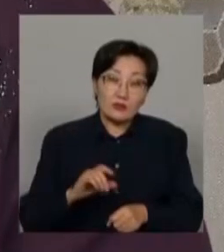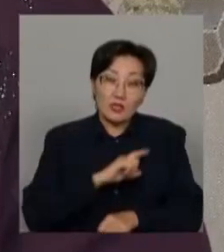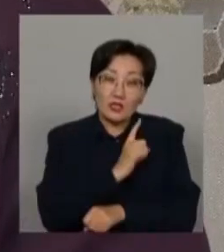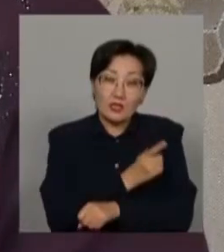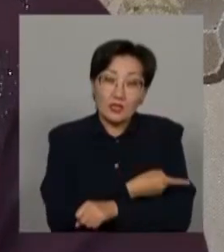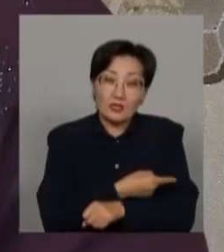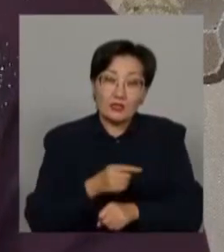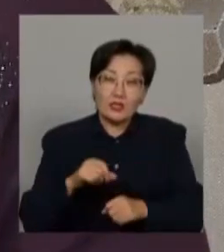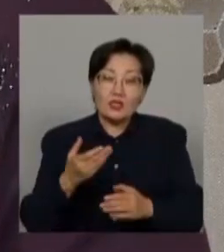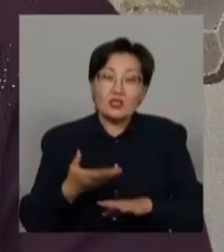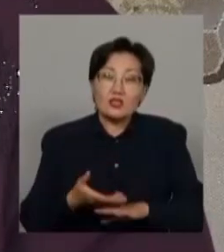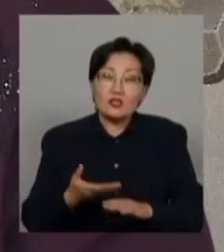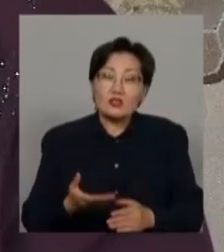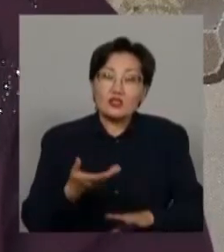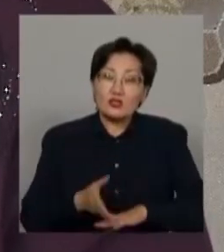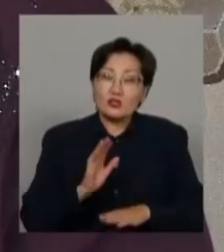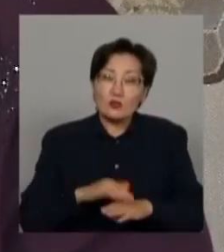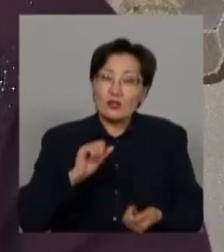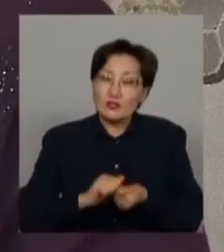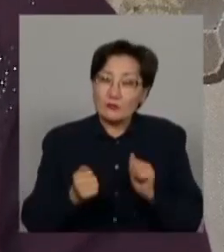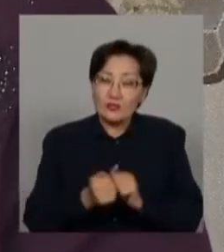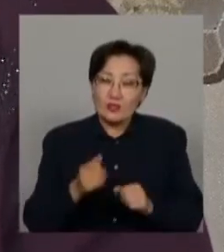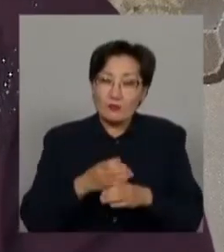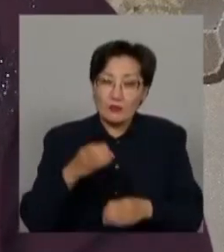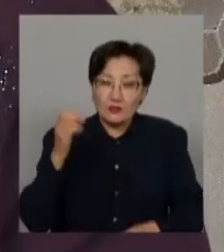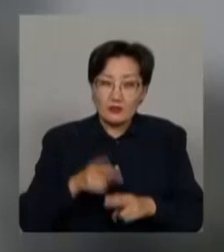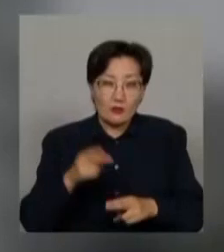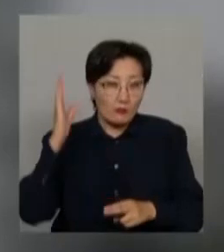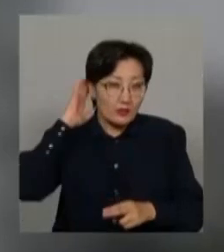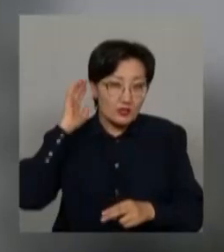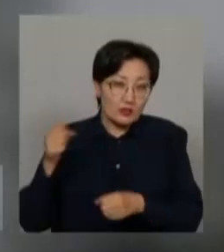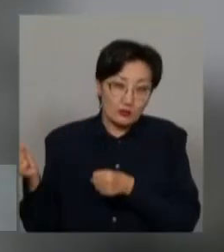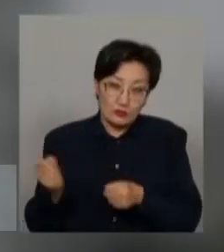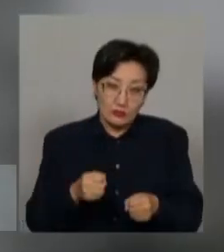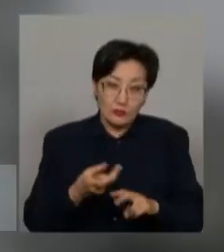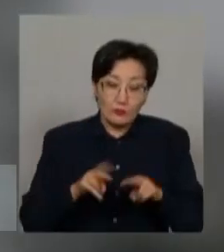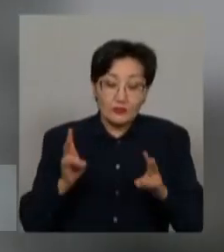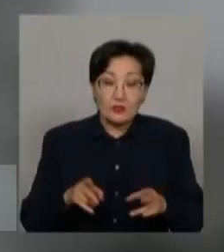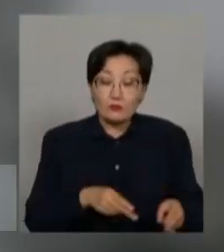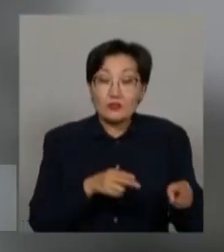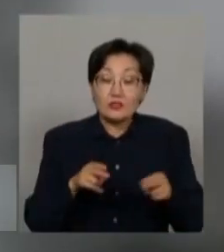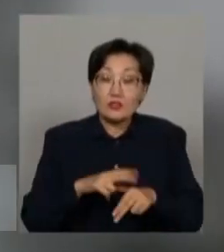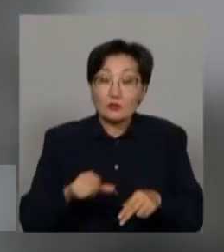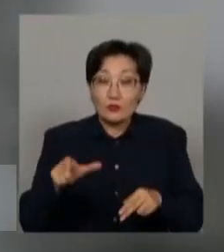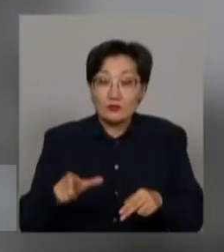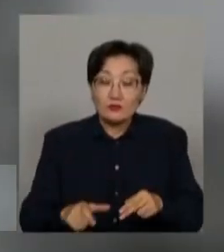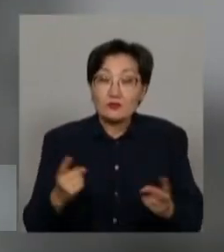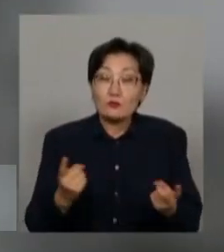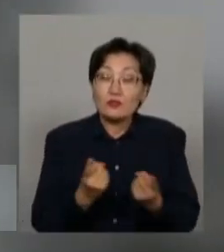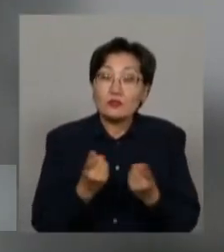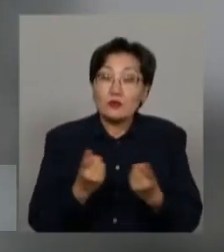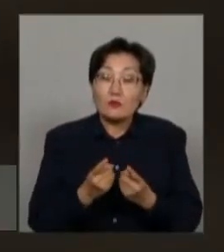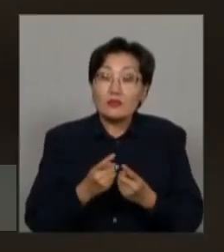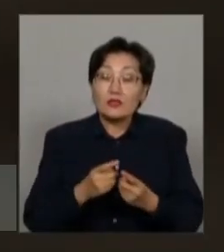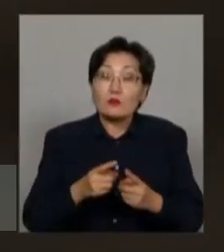ауыр затпен ұрған. Я тас, я темір қарақұсынан ұрған. Оқиға орнына жеткен полиция қызметкерлері сыныптастарын